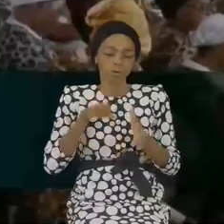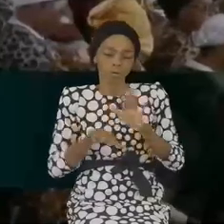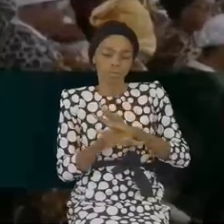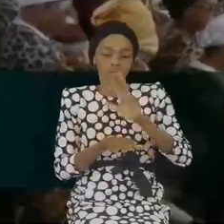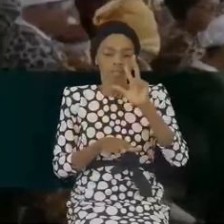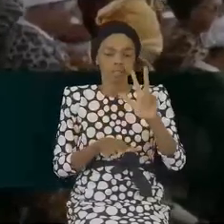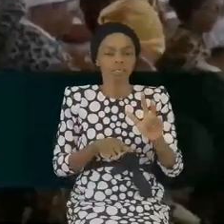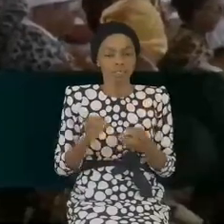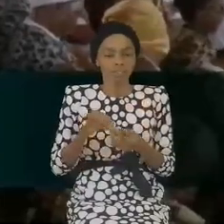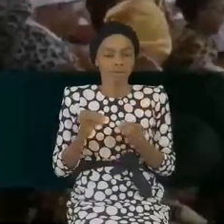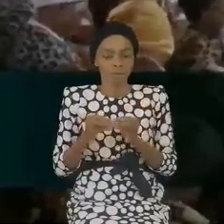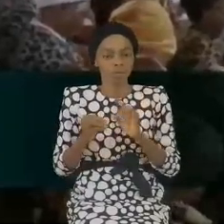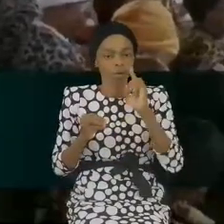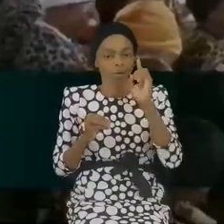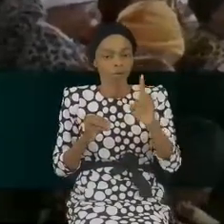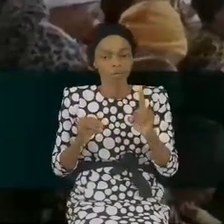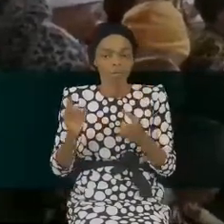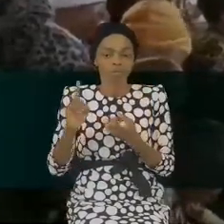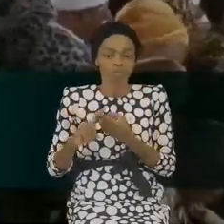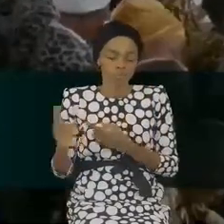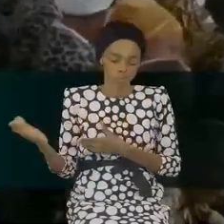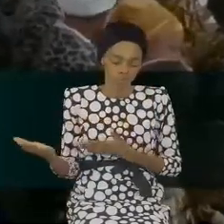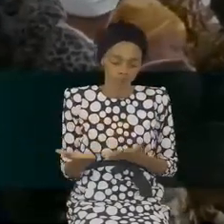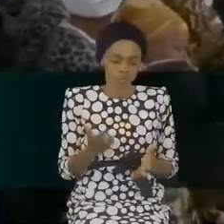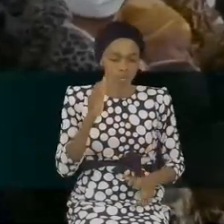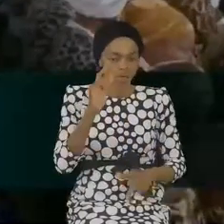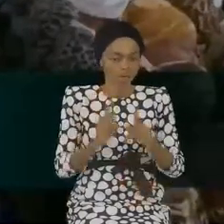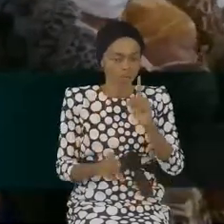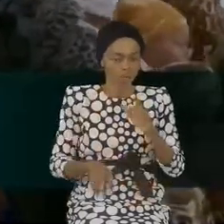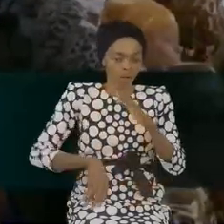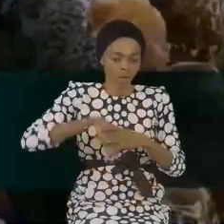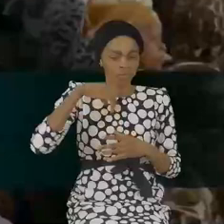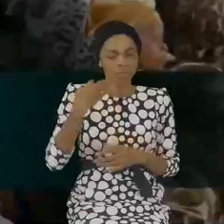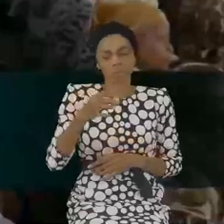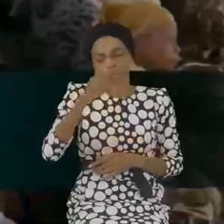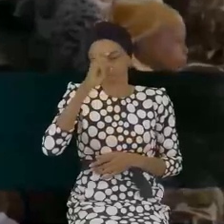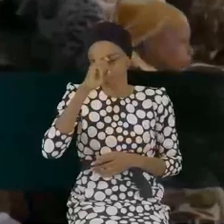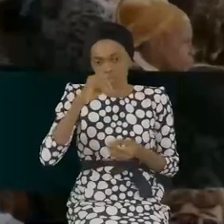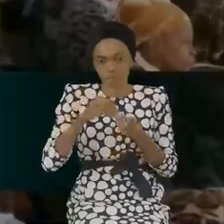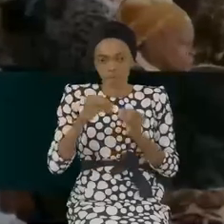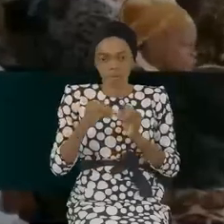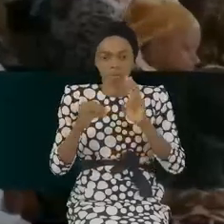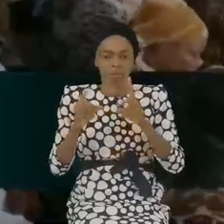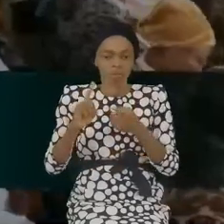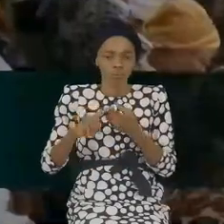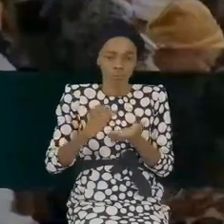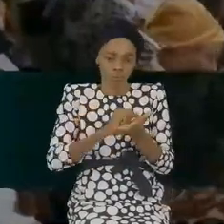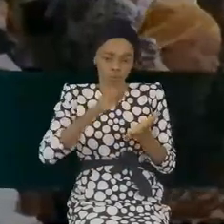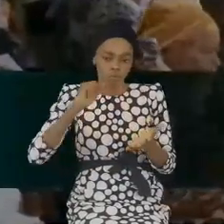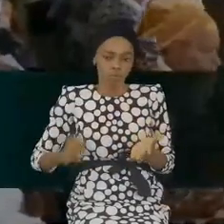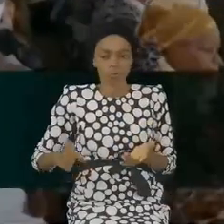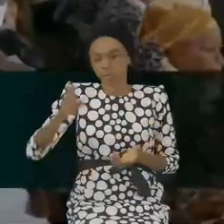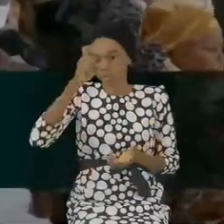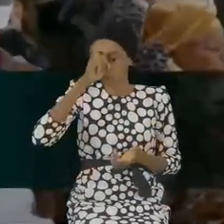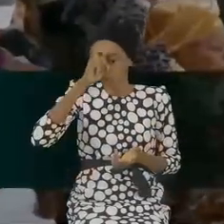Premièrement, sortir le peuple de l'Égypte. Deuxième élément, éradiquer l'Égypte